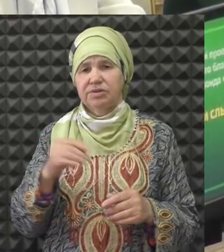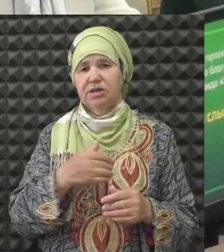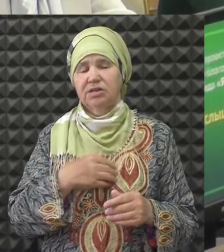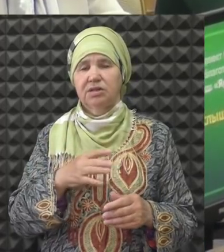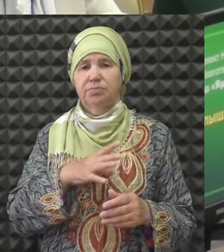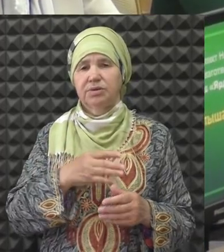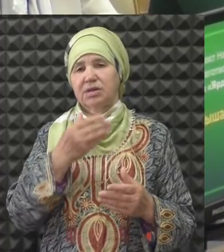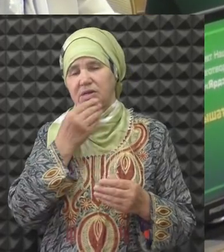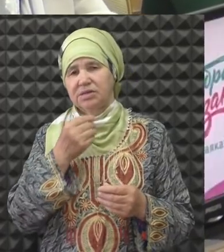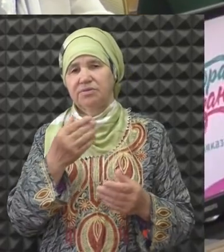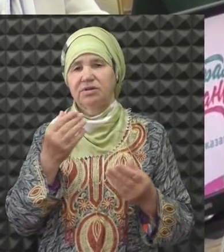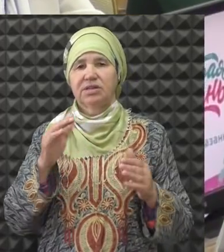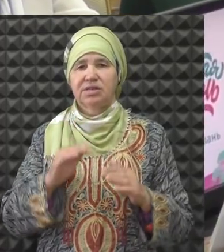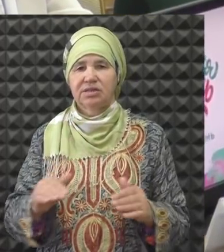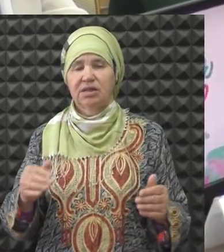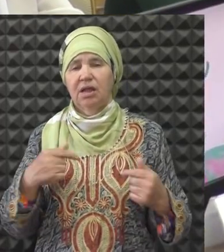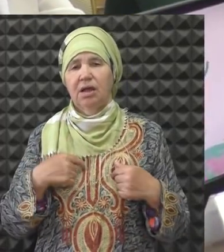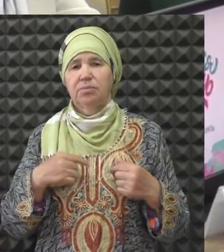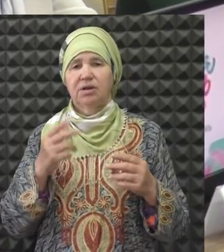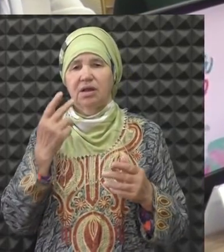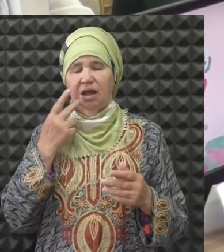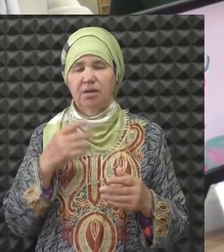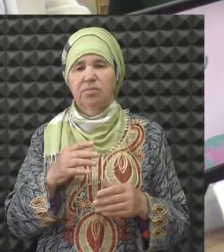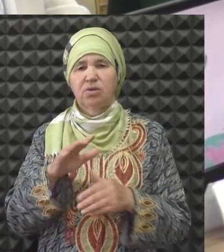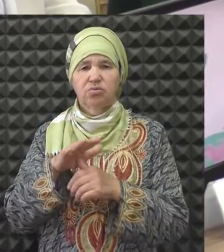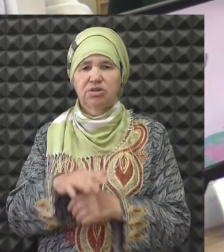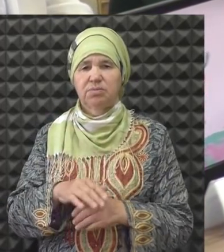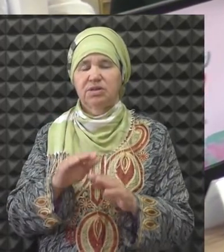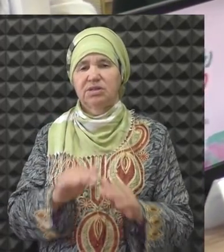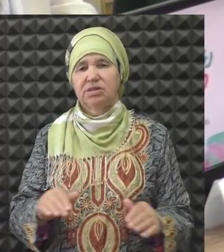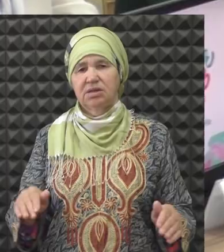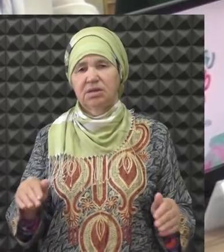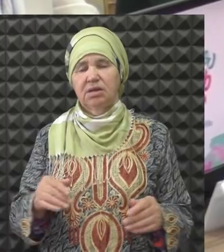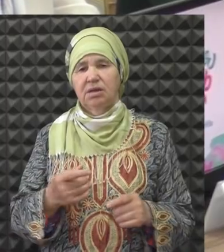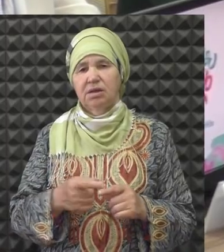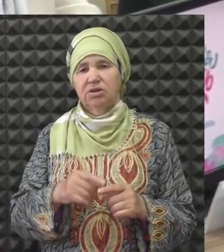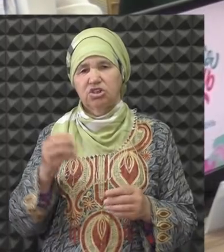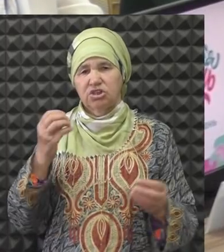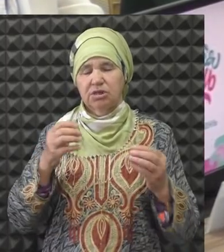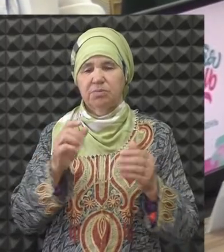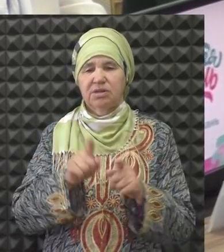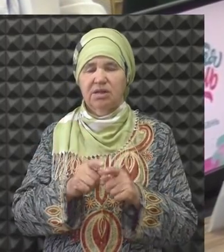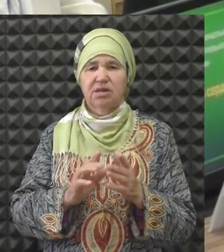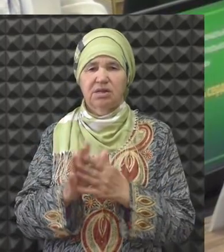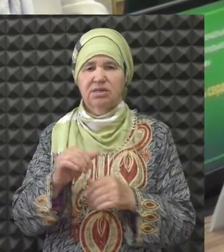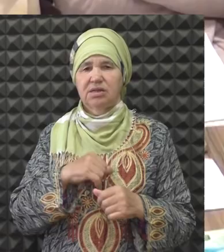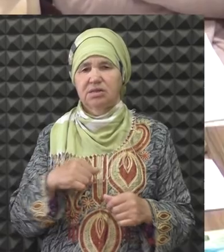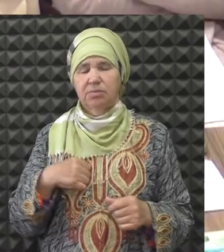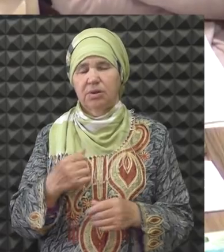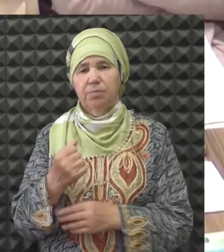потому что все хотят красивых, здоровых детей, а мы как бы ущербные дети. Так я вот примерно шишками всю жизнь